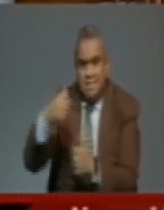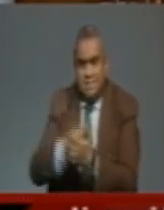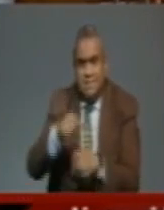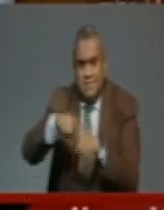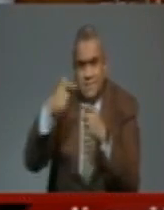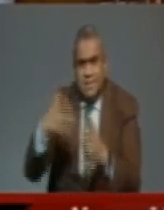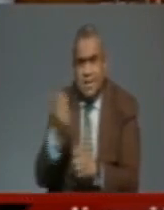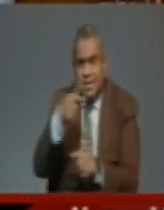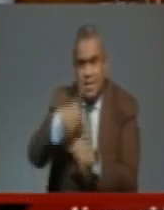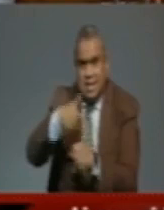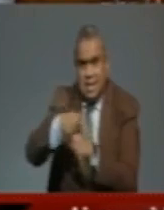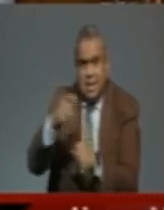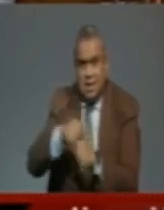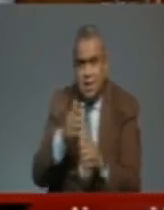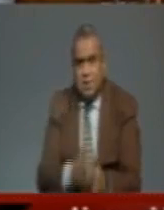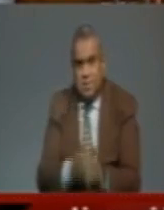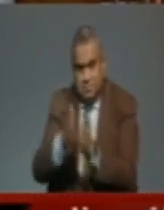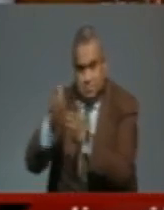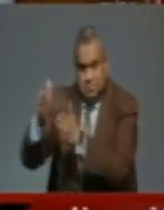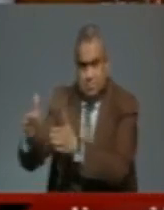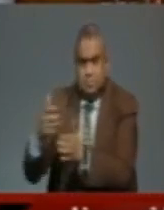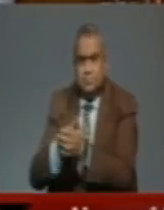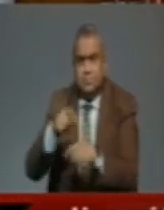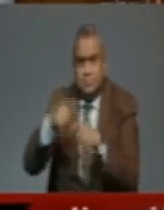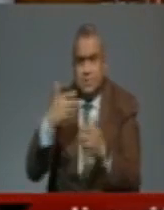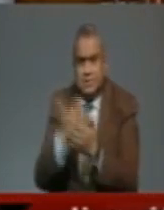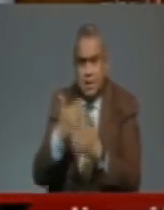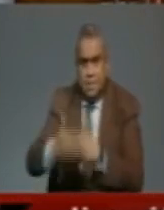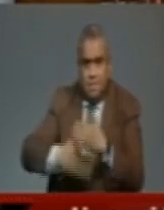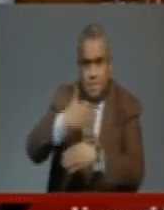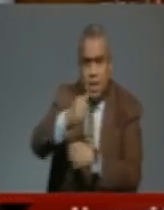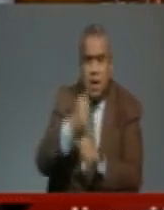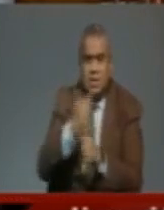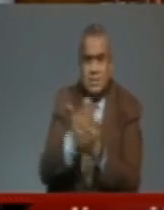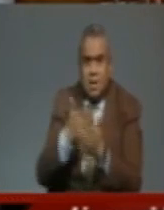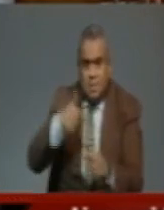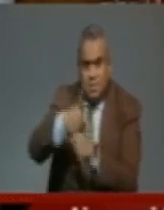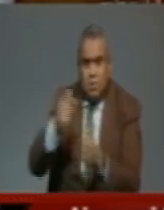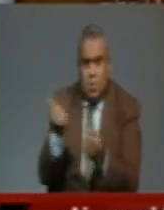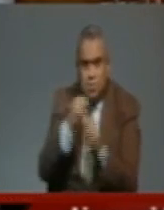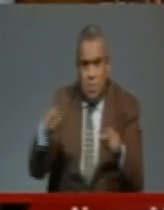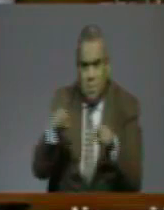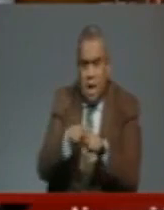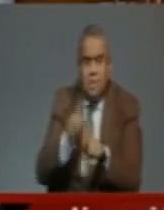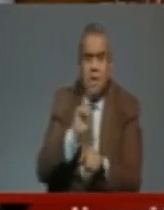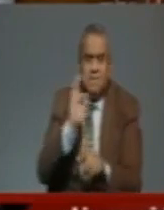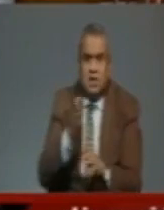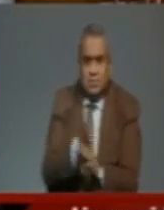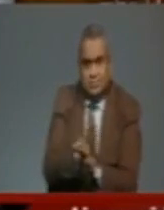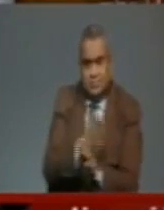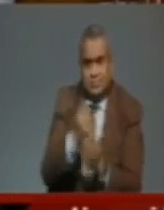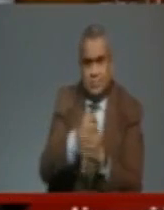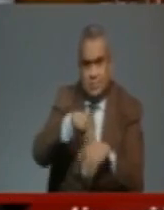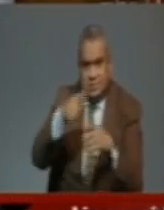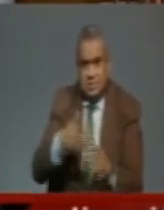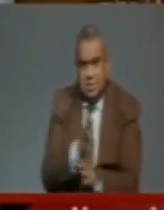بتاعتها، بننقلها دي اللي دلوقتي بننقلها غرب الحاجز، وأكمل دي هنا بحيث إن الحاجز يبقى عرض 200 متر من خط الشاطئ وحتى طول